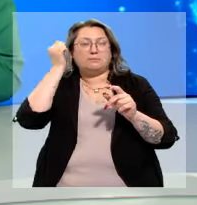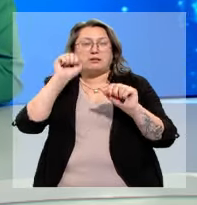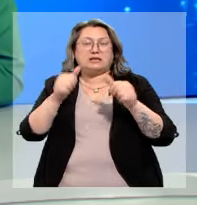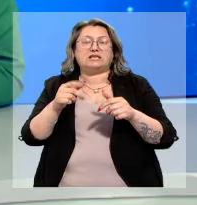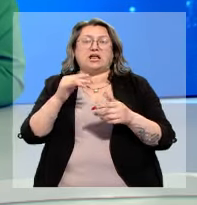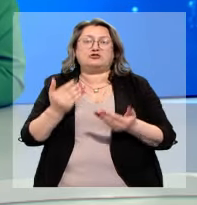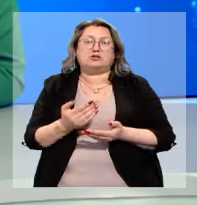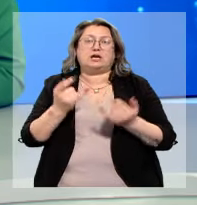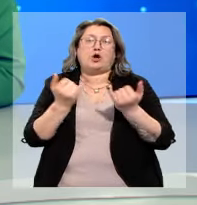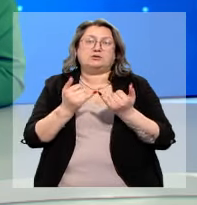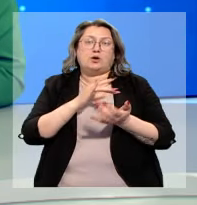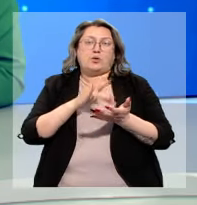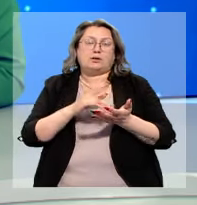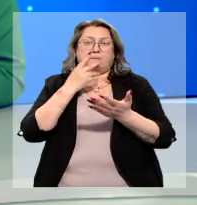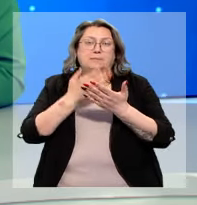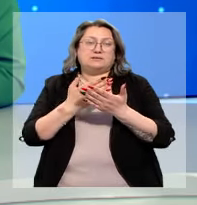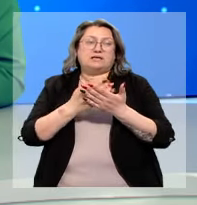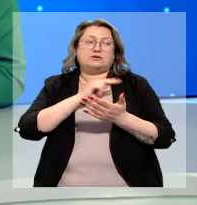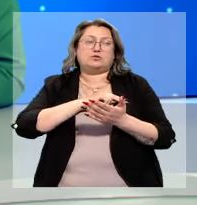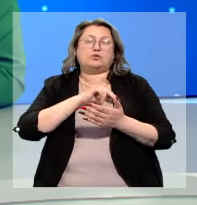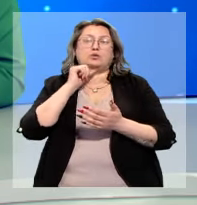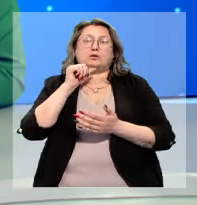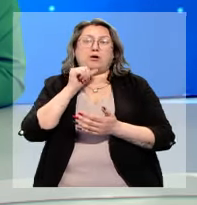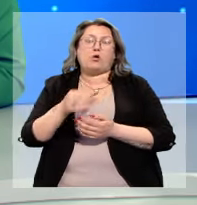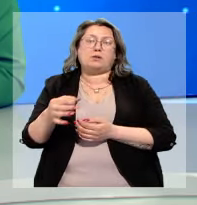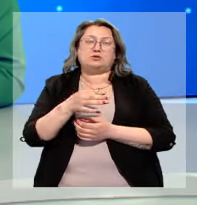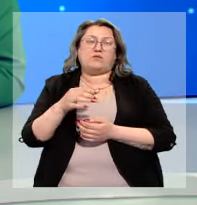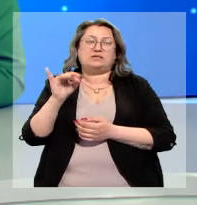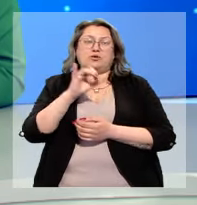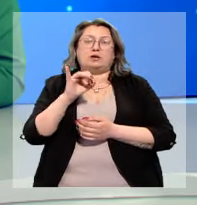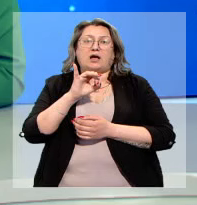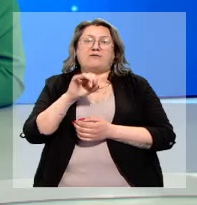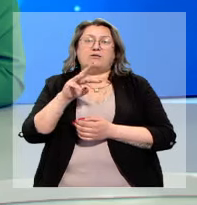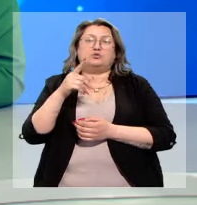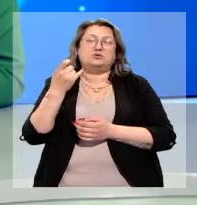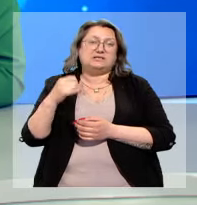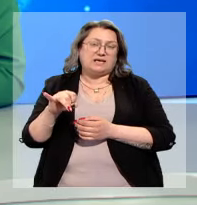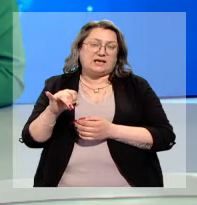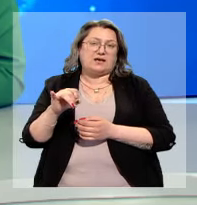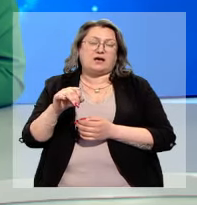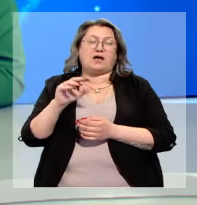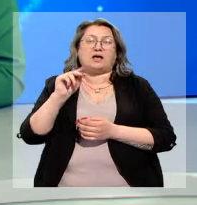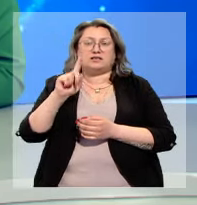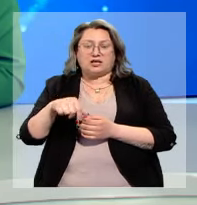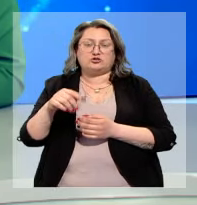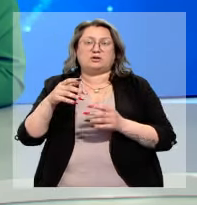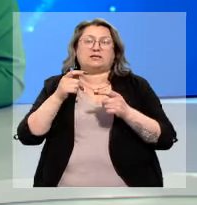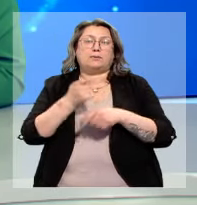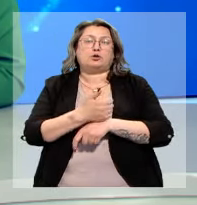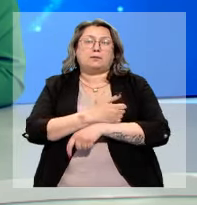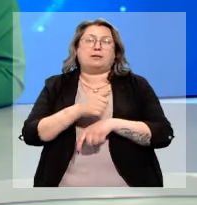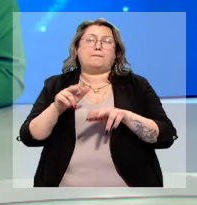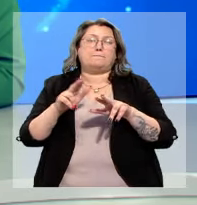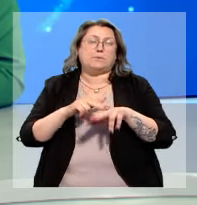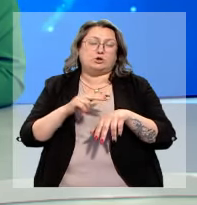для жителей и гостей города представили сотрудники Костанайского областного историко-краеведческого музея, а также департамента